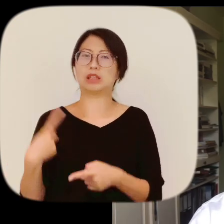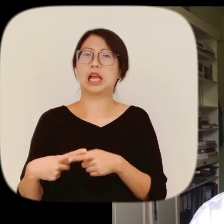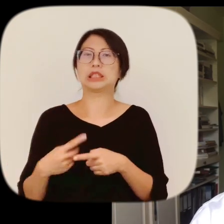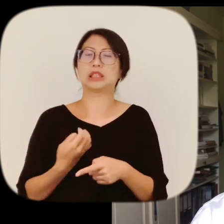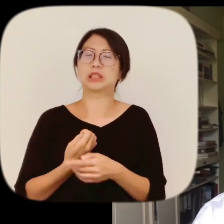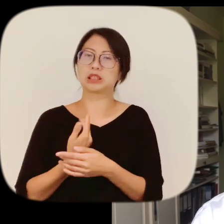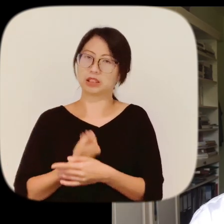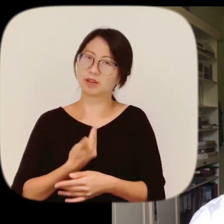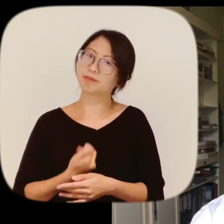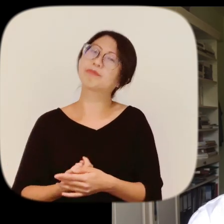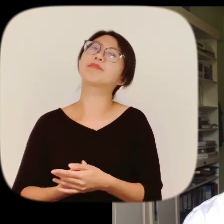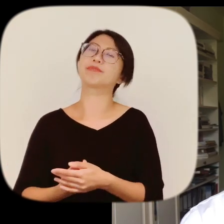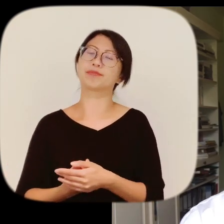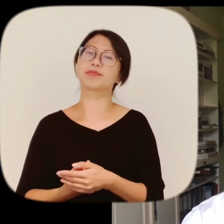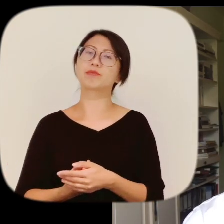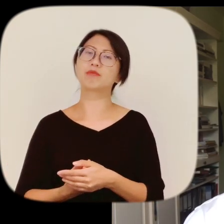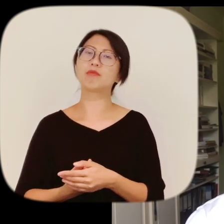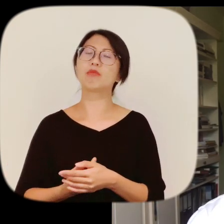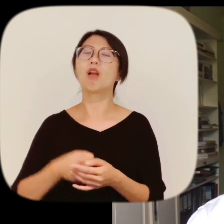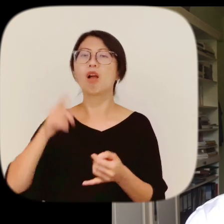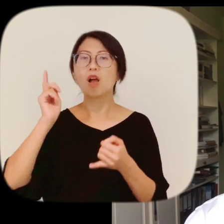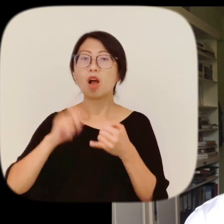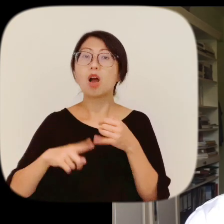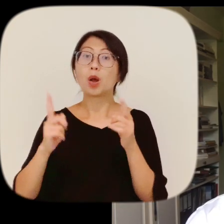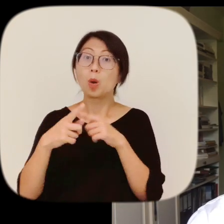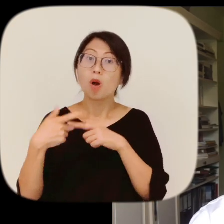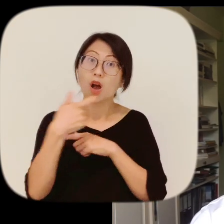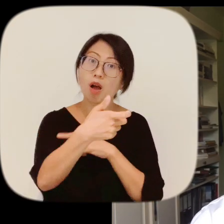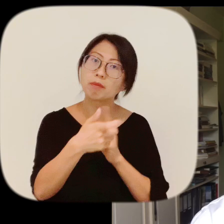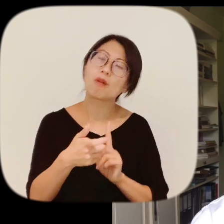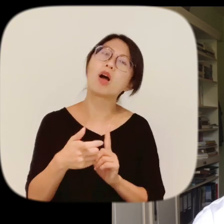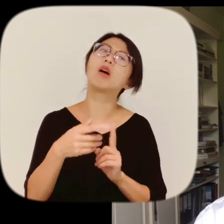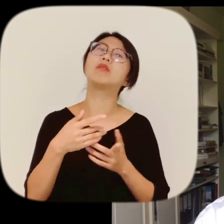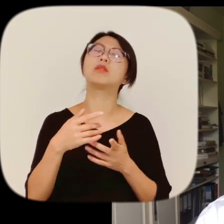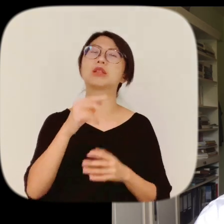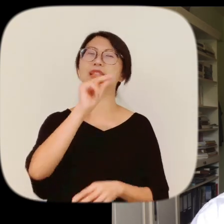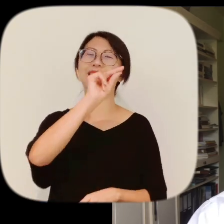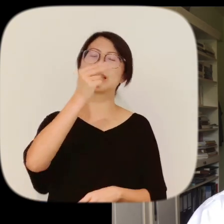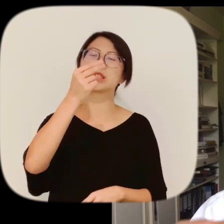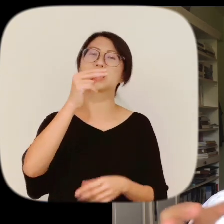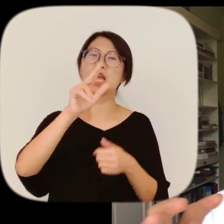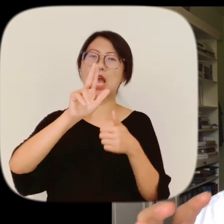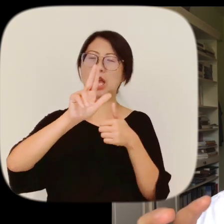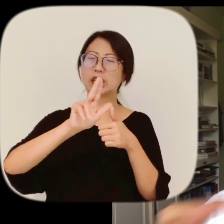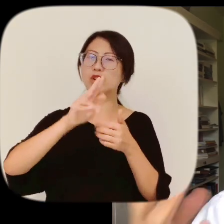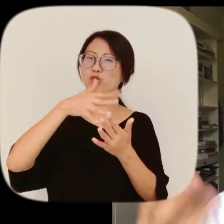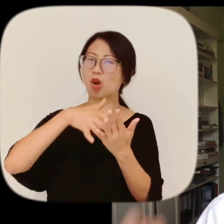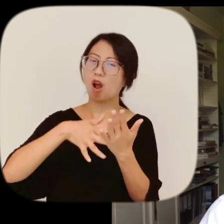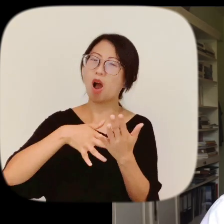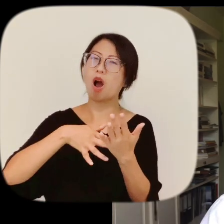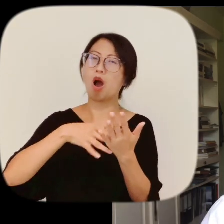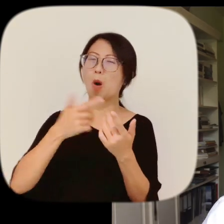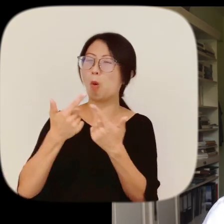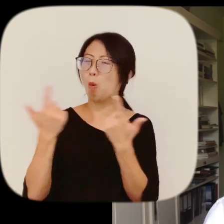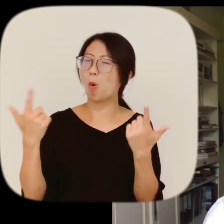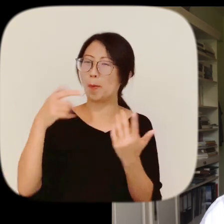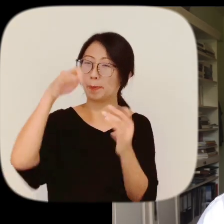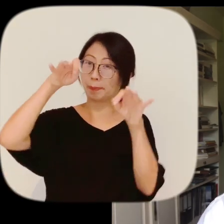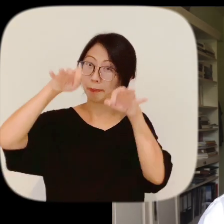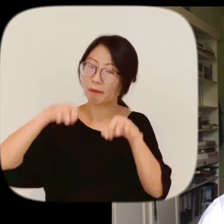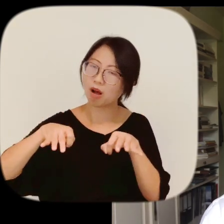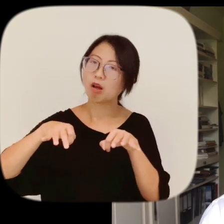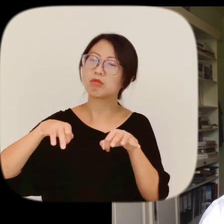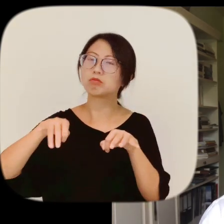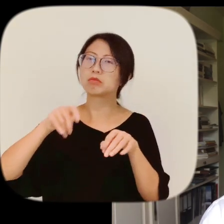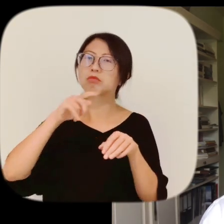他要坐牢当时里面七七宪章里面的发言人差不多都是一样要么就被人搞到没工作或者